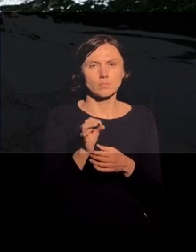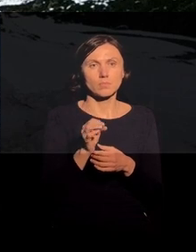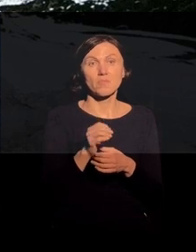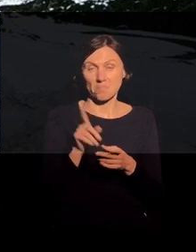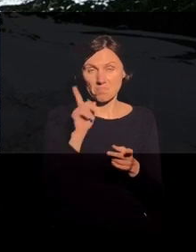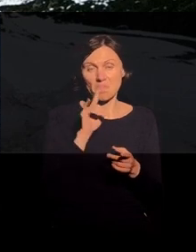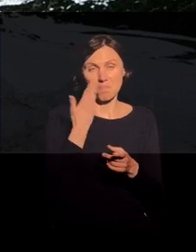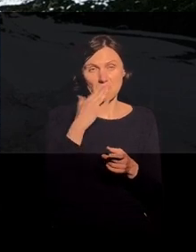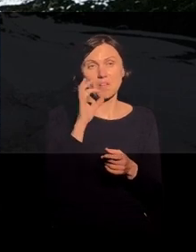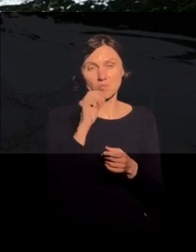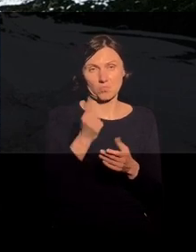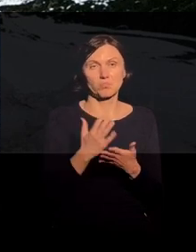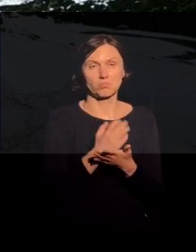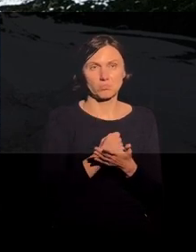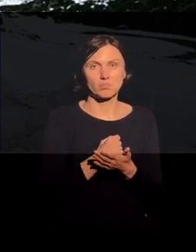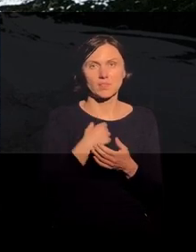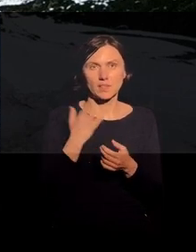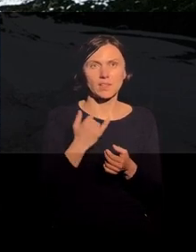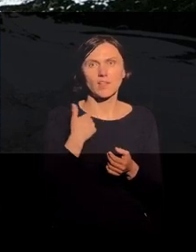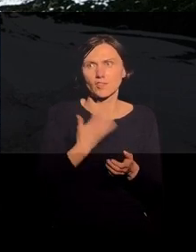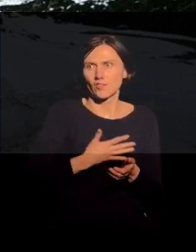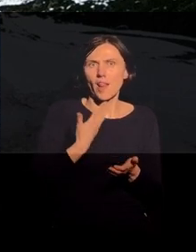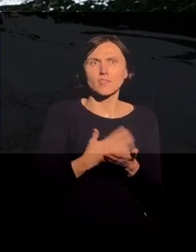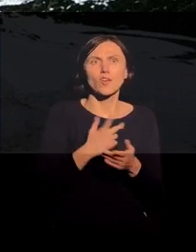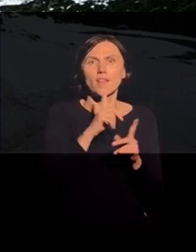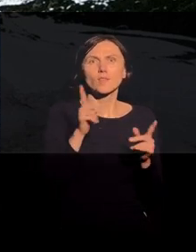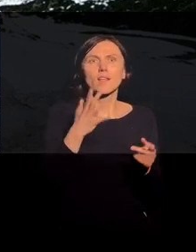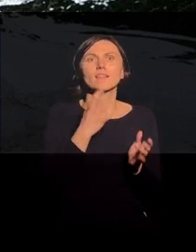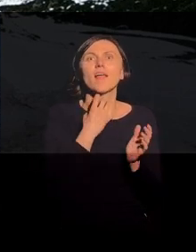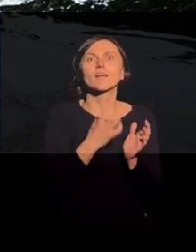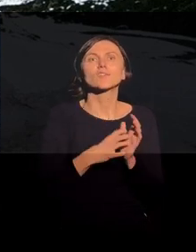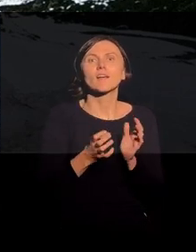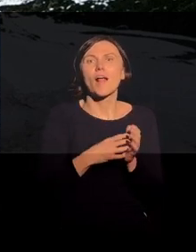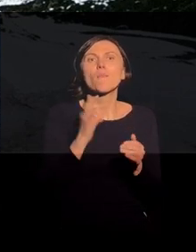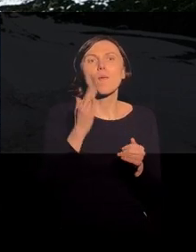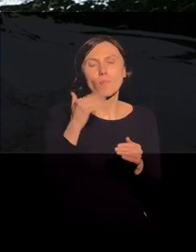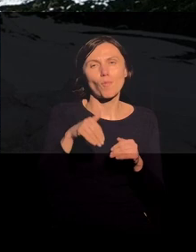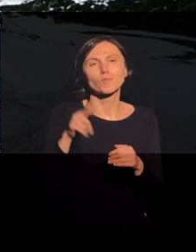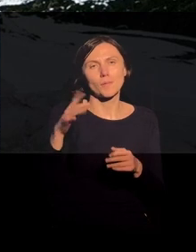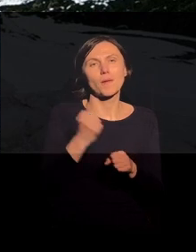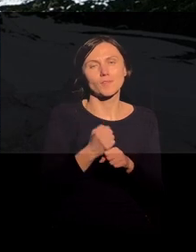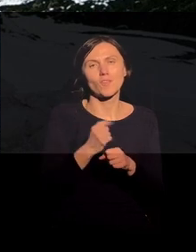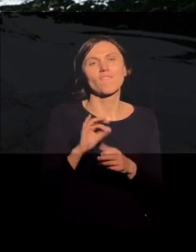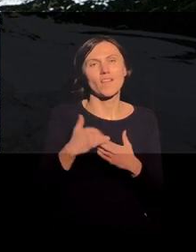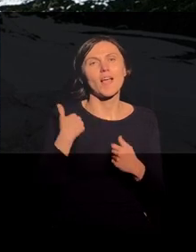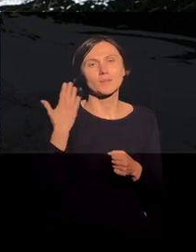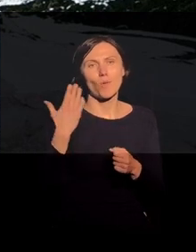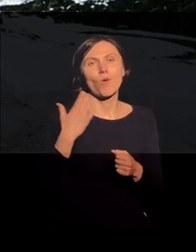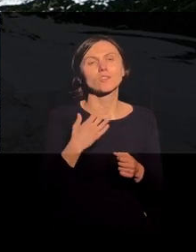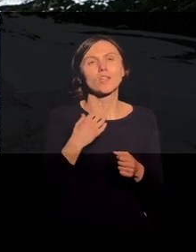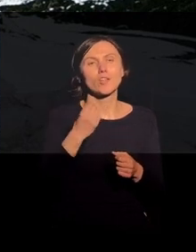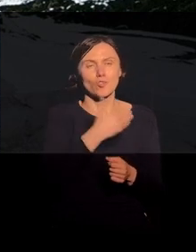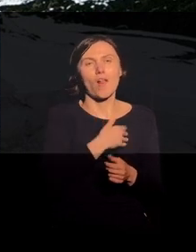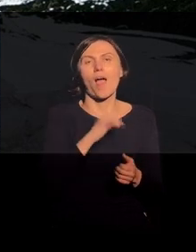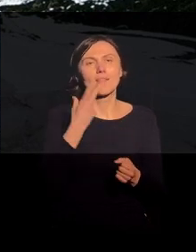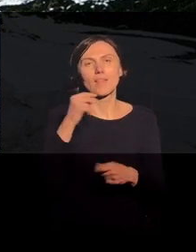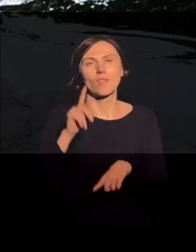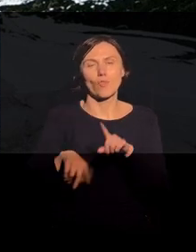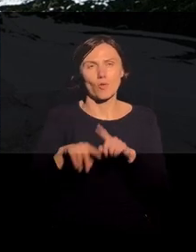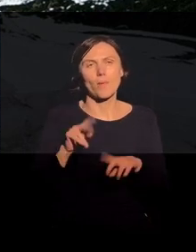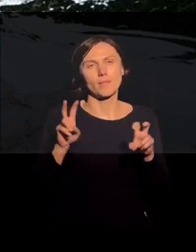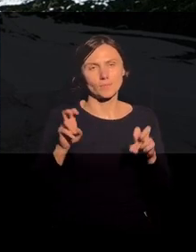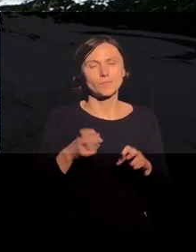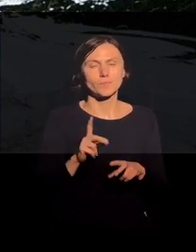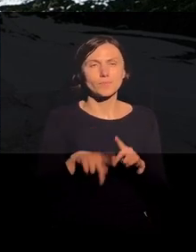nawet bardzo dobra. Ja zawsze się dziwiłem, dlaczego nauczyciele tak narzekają. Może dlatego, bo właśnie pracowałem w społecznej szkole, a nie w normalnej, w takiej w